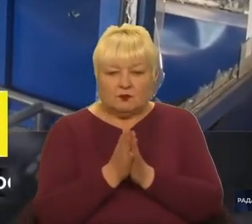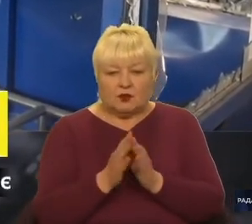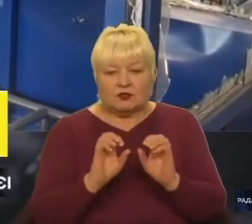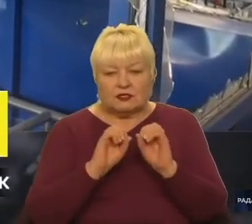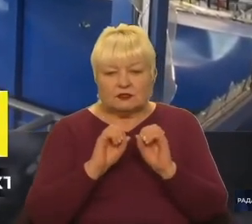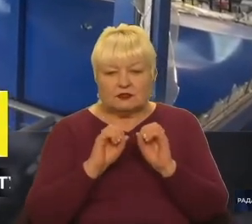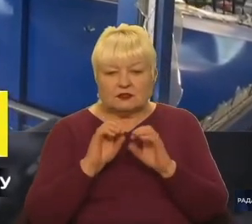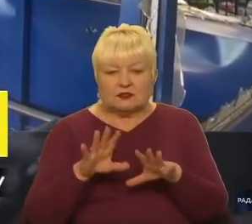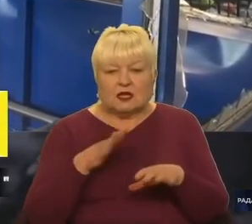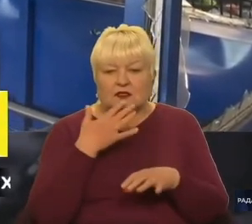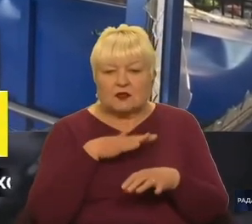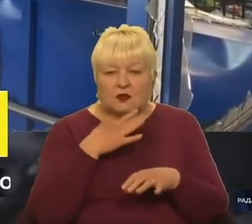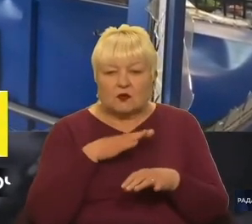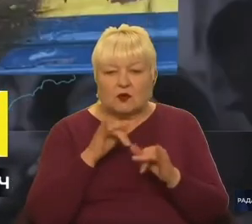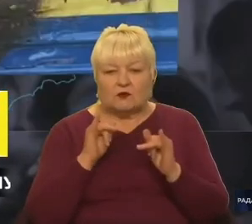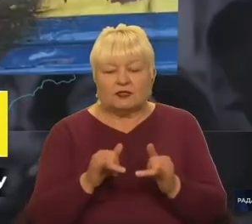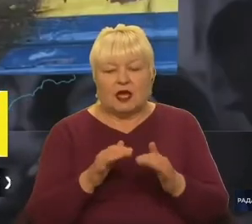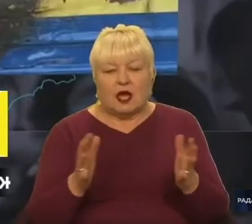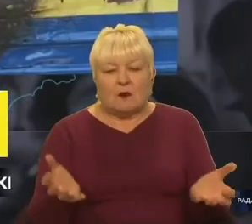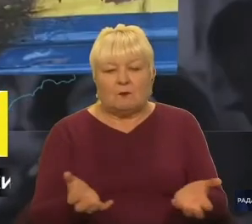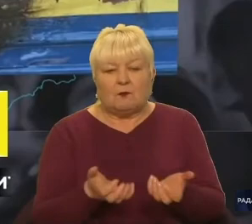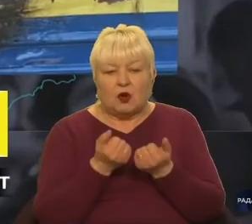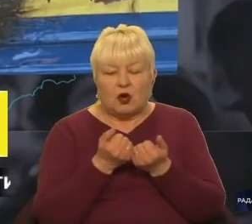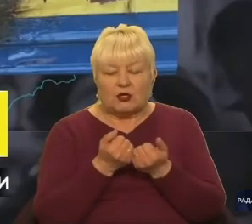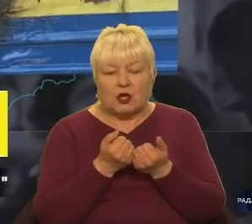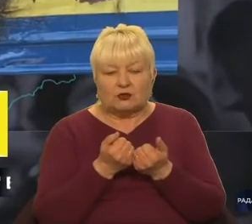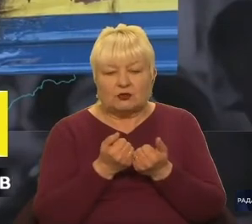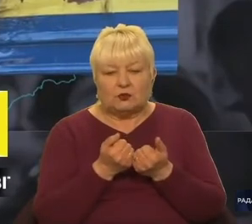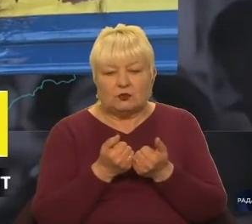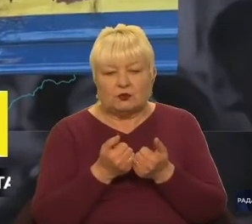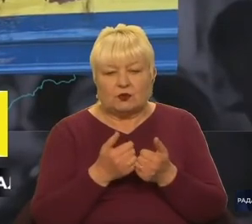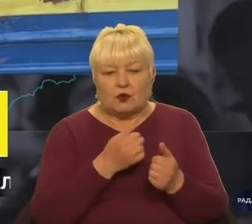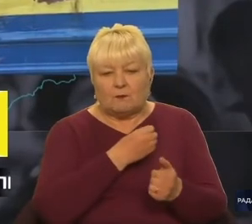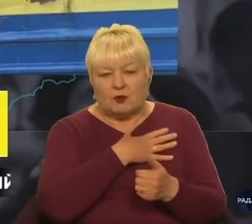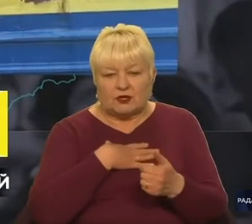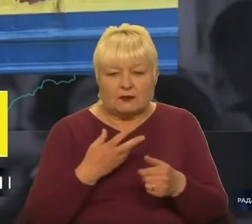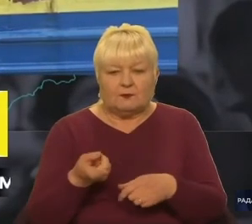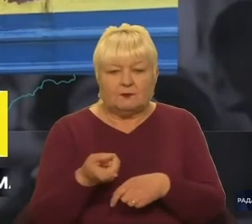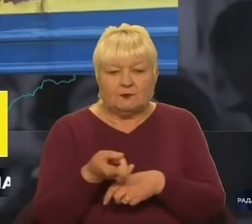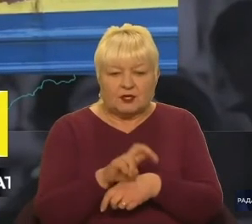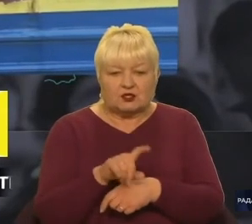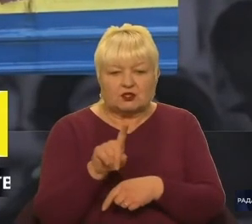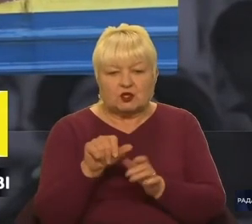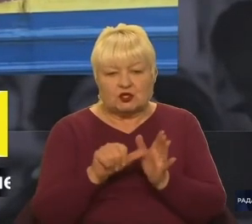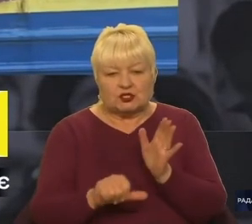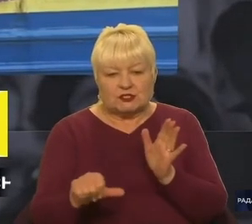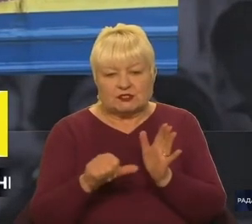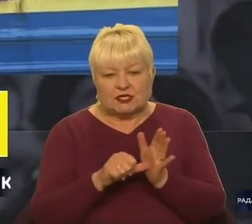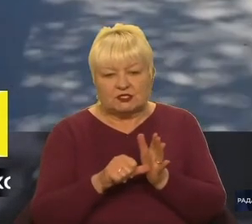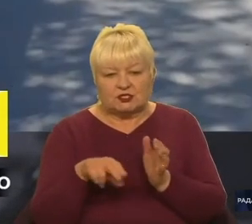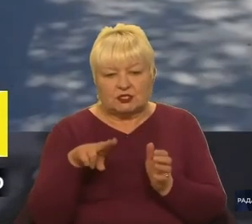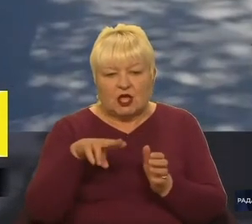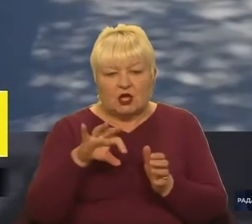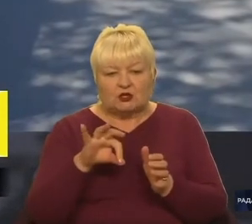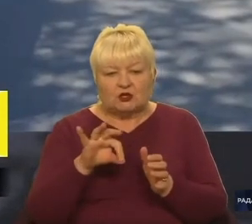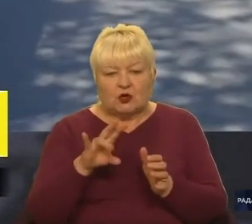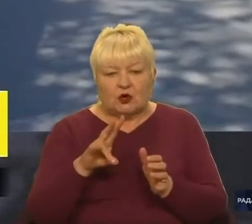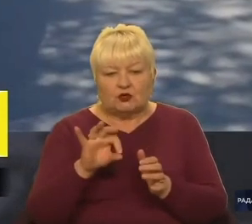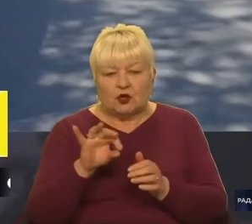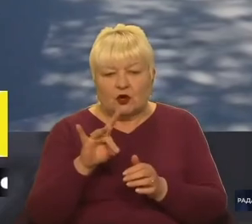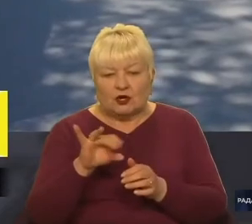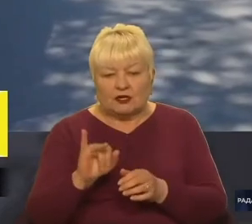поранених херсонців прийшли 164 донори. Серед них навіть і іноземці. Це